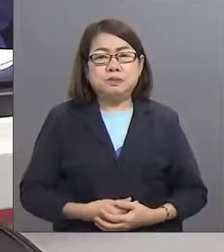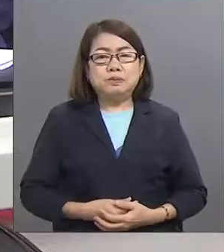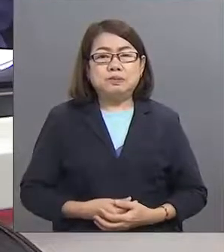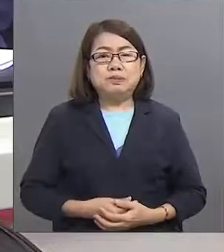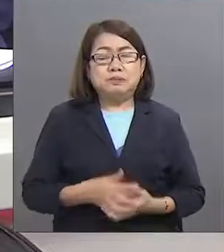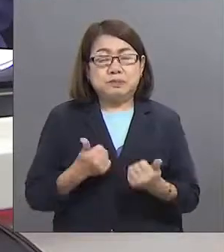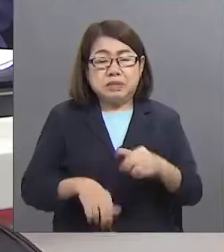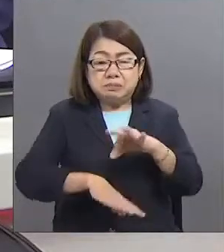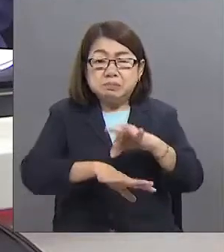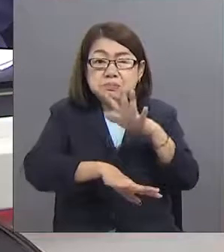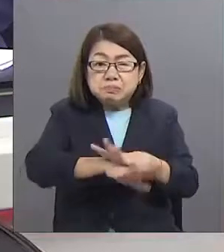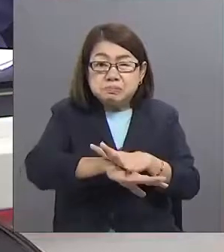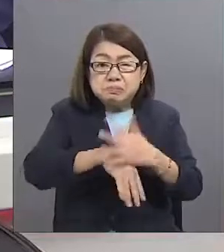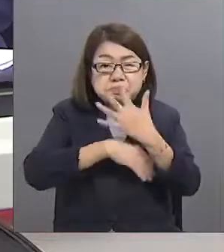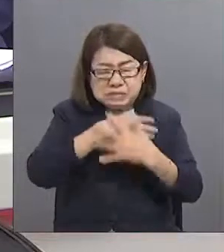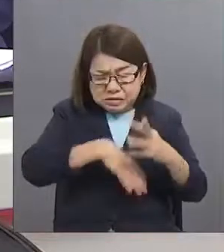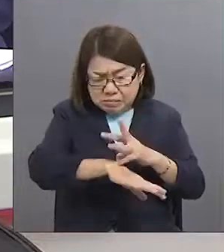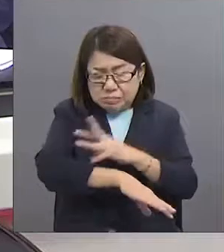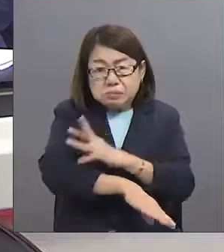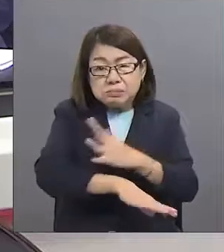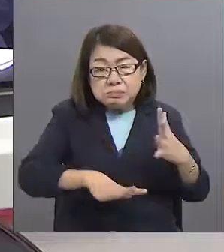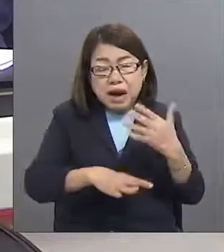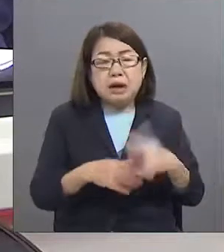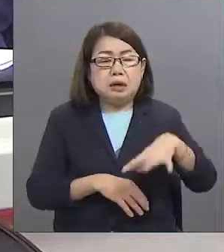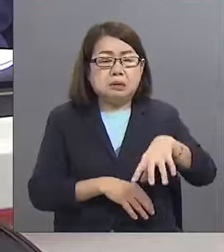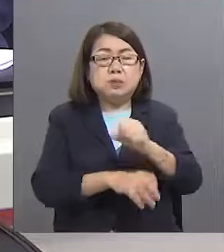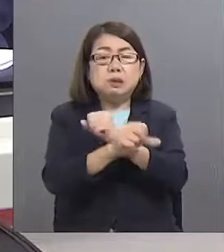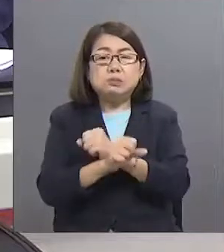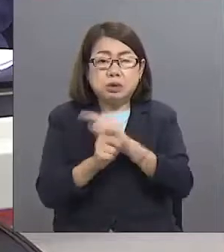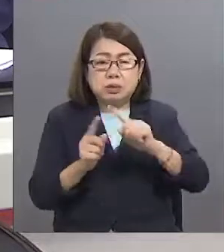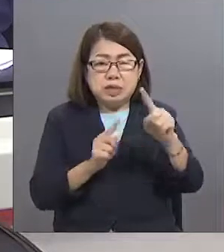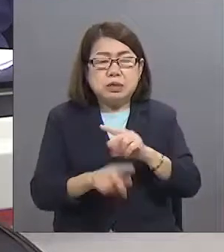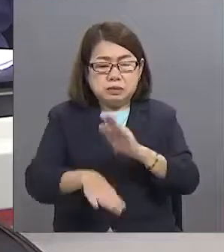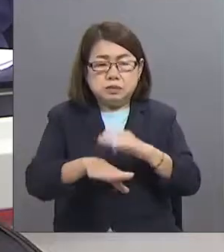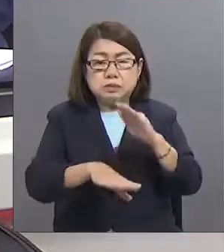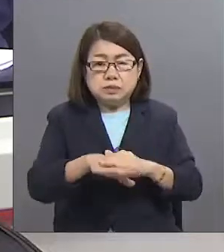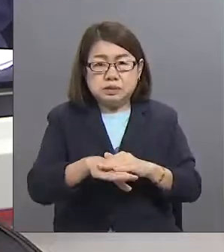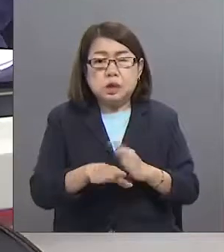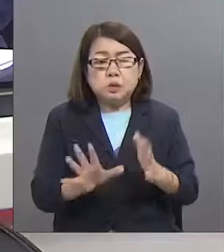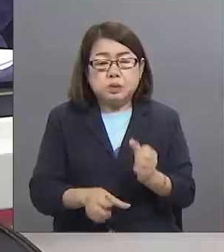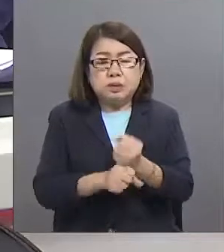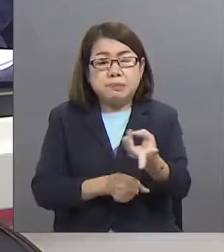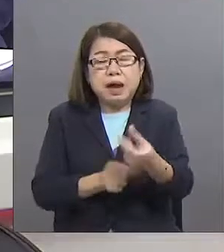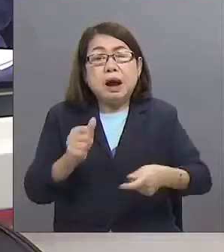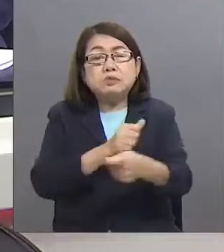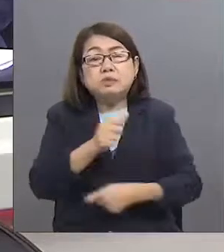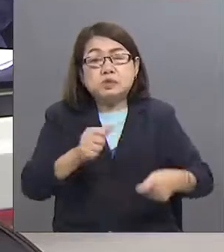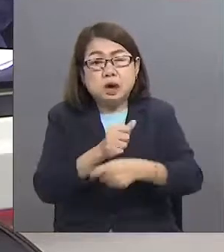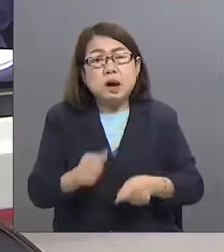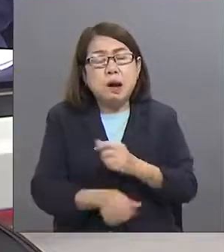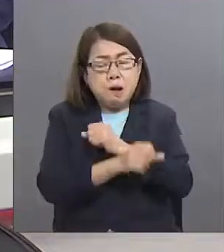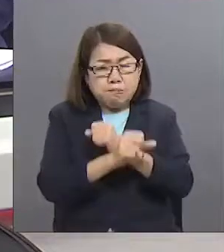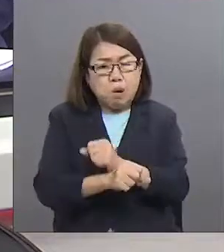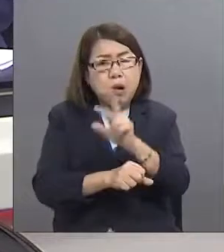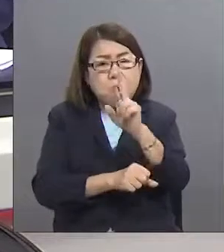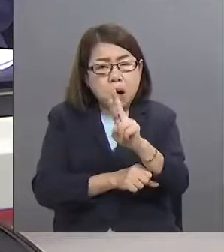นอกจากโรคไข้เลือดออกแล้วนะคะสำนักป้องกันควบคุมโรคที่1ก็เตือนชาวนาให้ระวังการระบาดของโรคฉี่หนูด้วยโดยเฉพาะในพื้นที่ภาคเหนือเองที่พบ